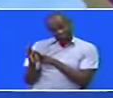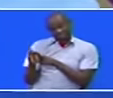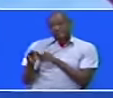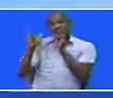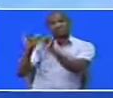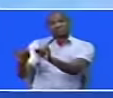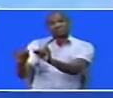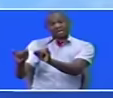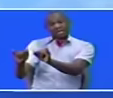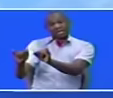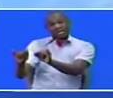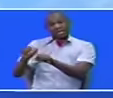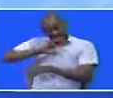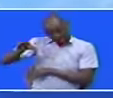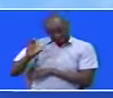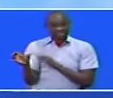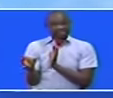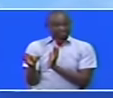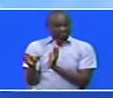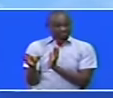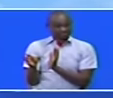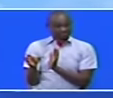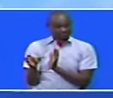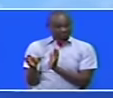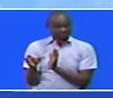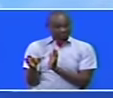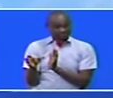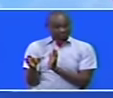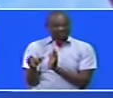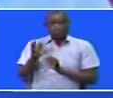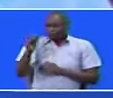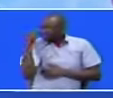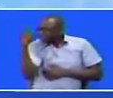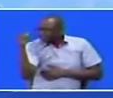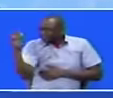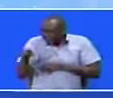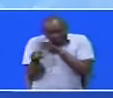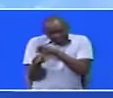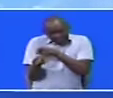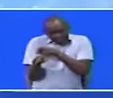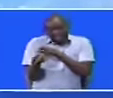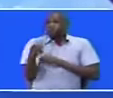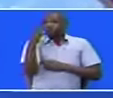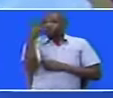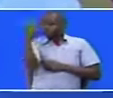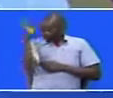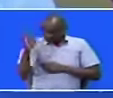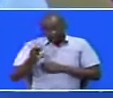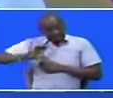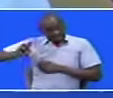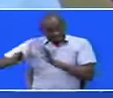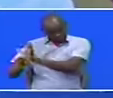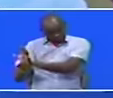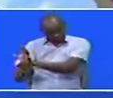itakaa kwa county. Na kwa hiyo 30%, 20% itaenda